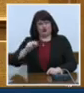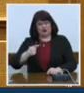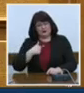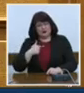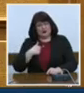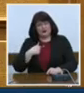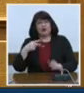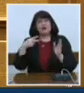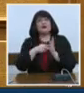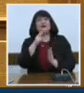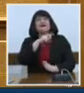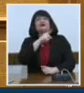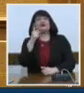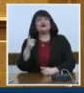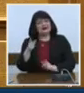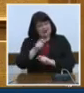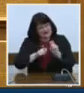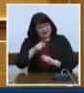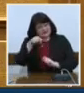στην πατρίδα μας.